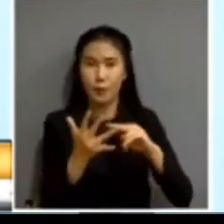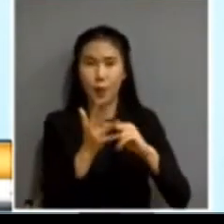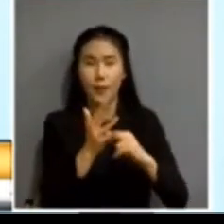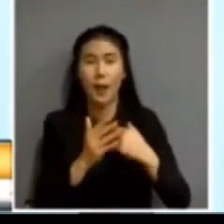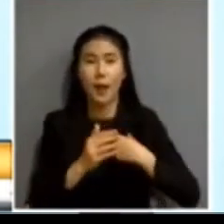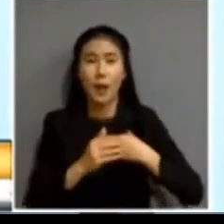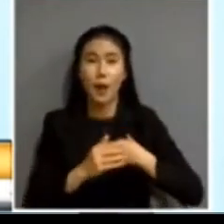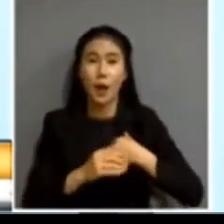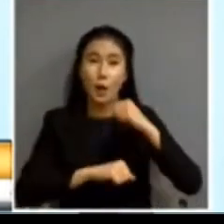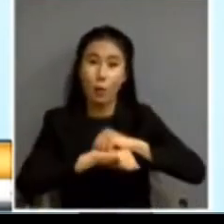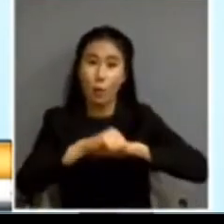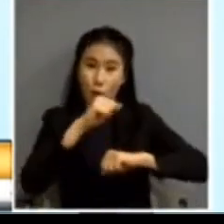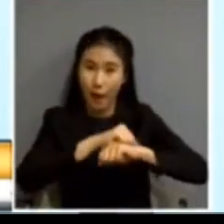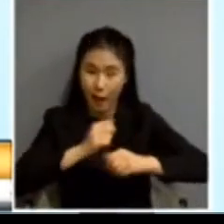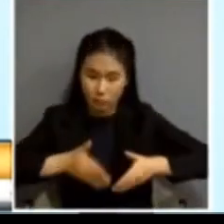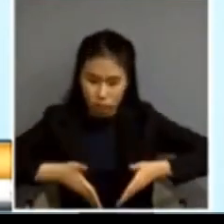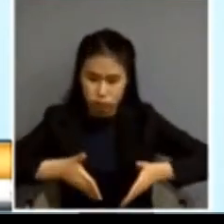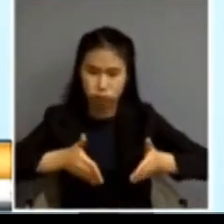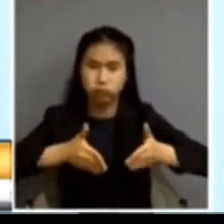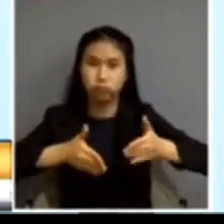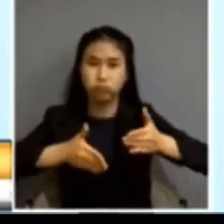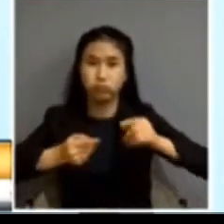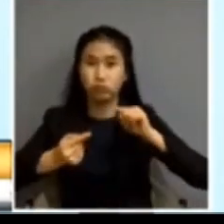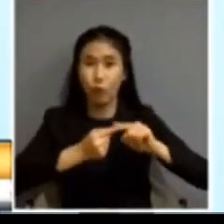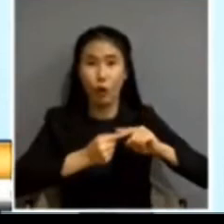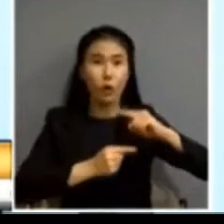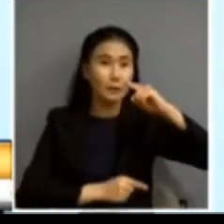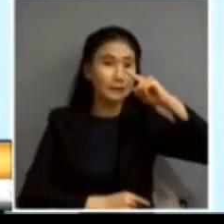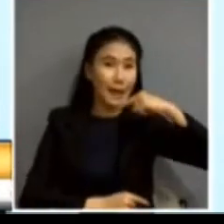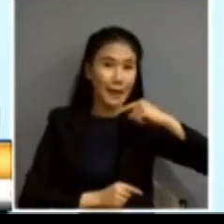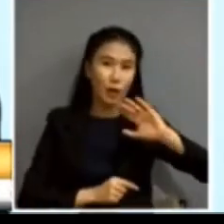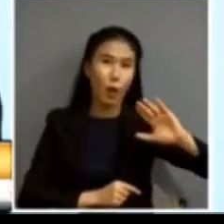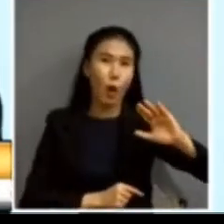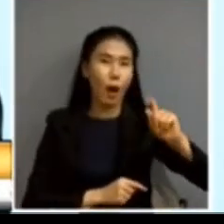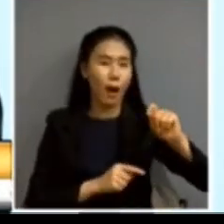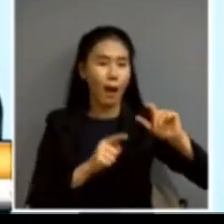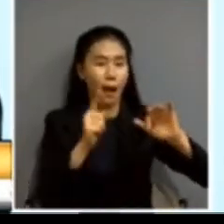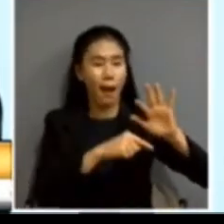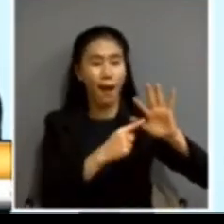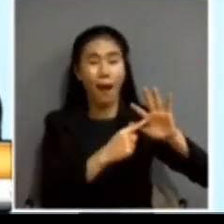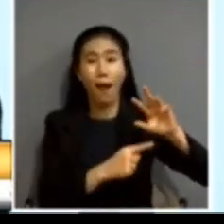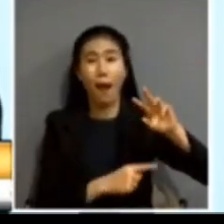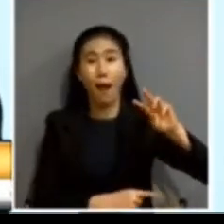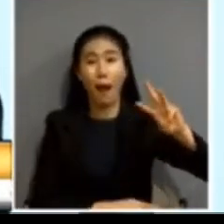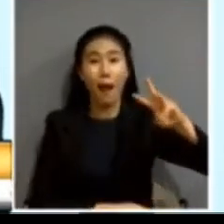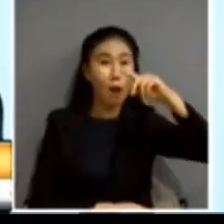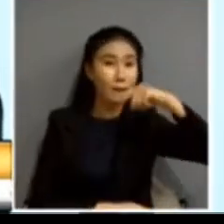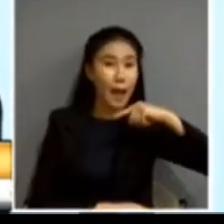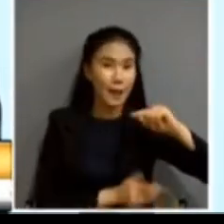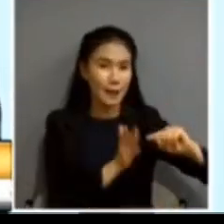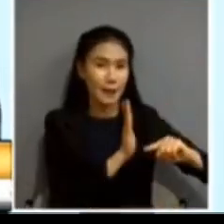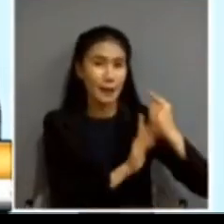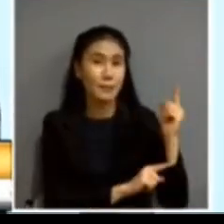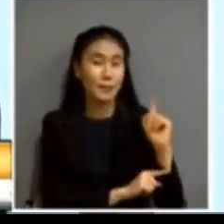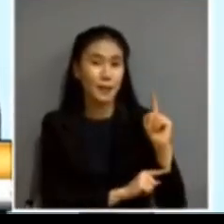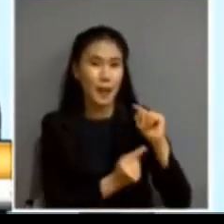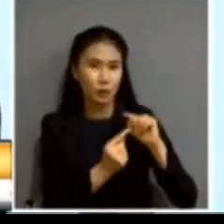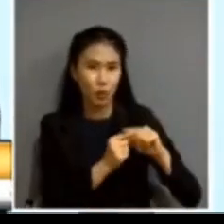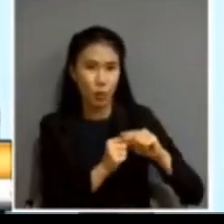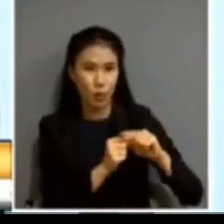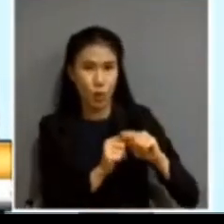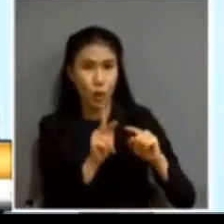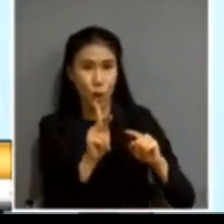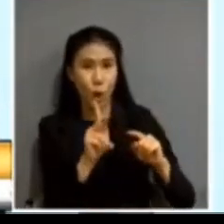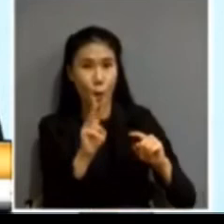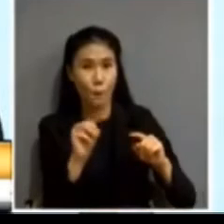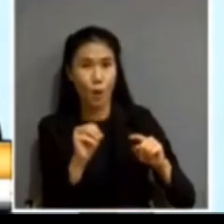งแหล่งท่องเที่ยวชายฝั่งทะเลด้านตะวันตกของอ่าวไทยในเขตเริ่มต้นกิโลเมตร00